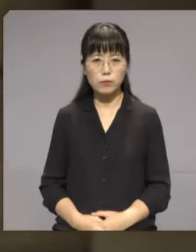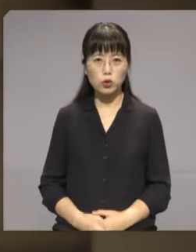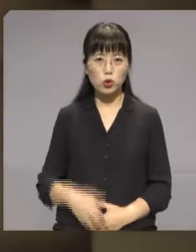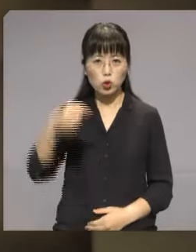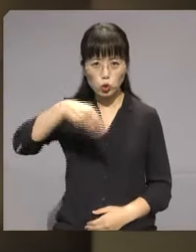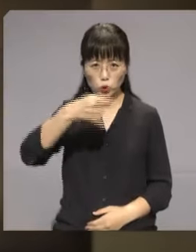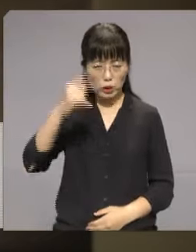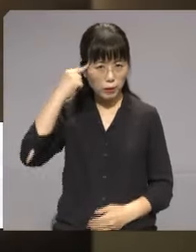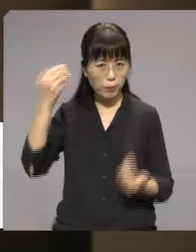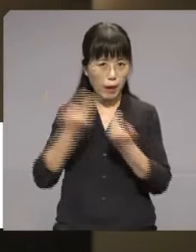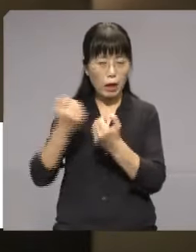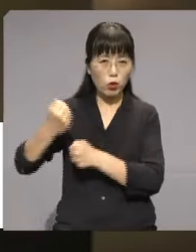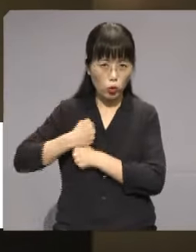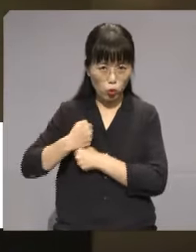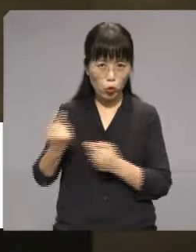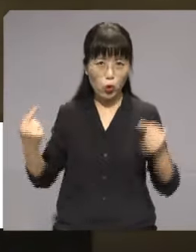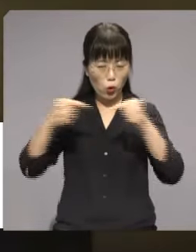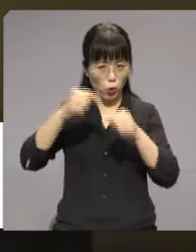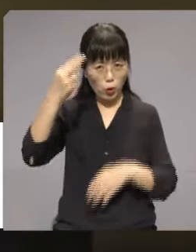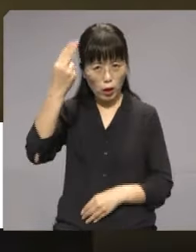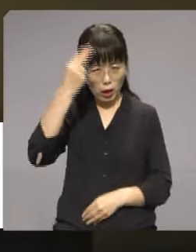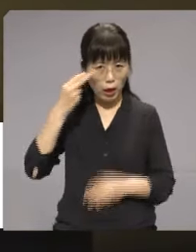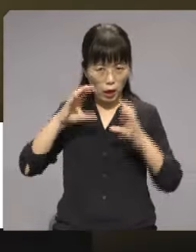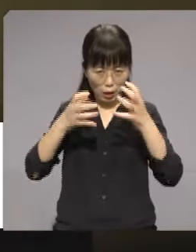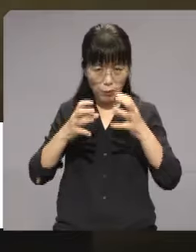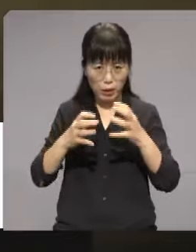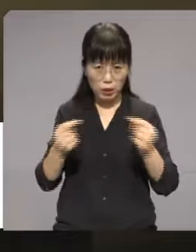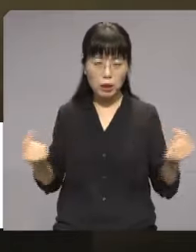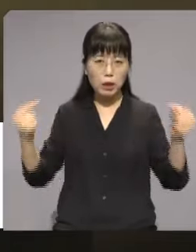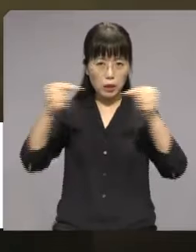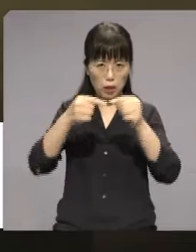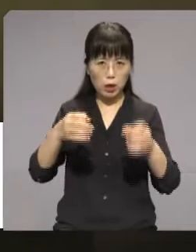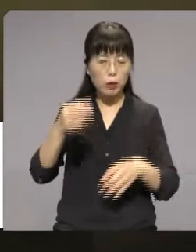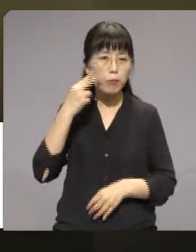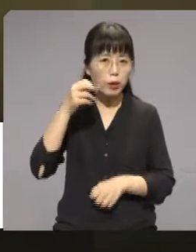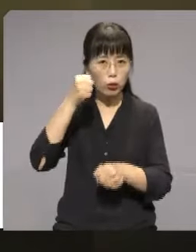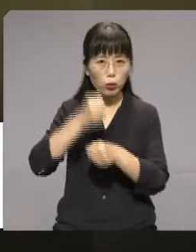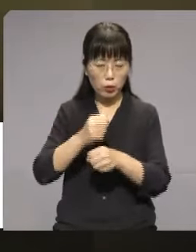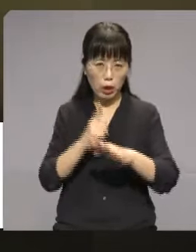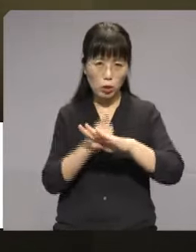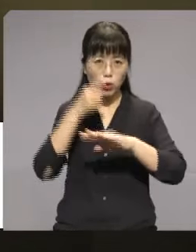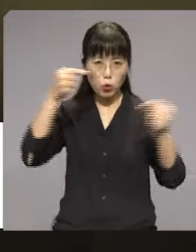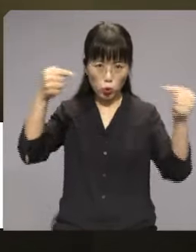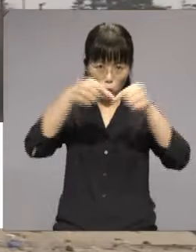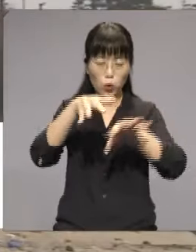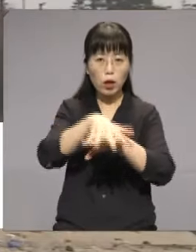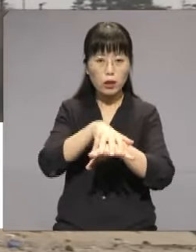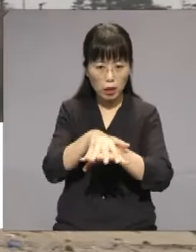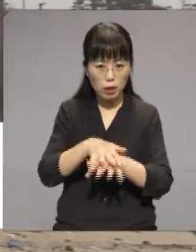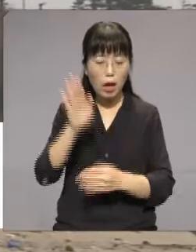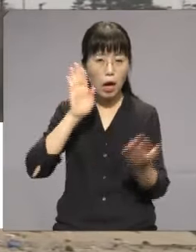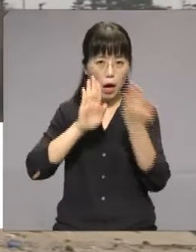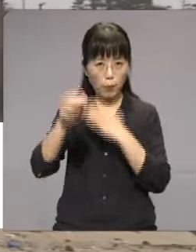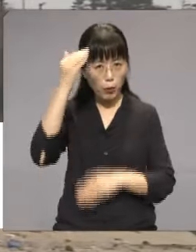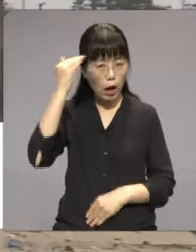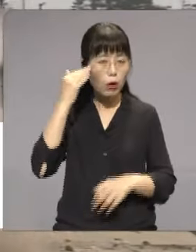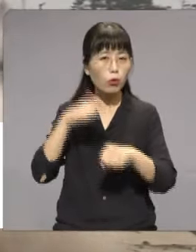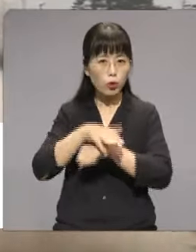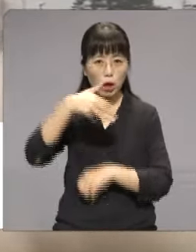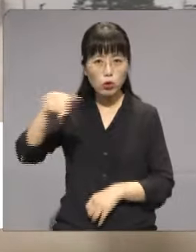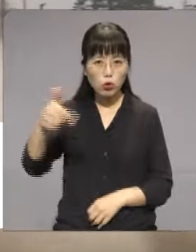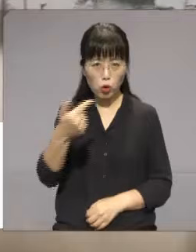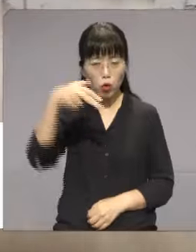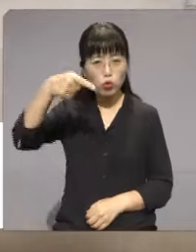후티 반군 화력을 제압하는 아랍에미리트 방공포대의 미국산 요격 체계입니다. 앞으로는 한국산